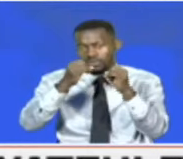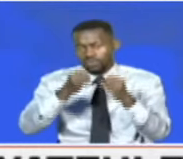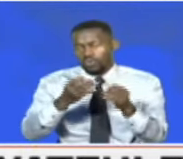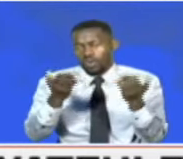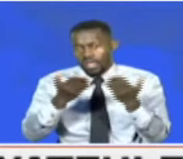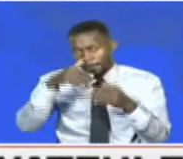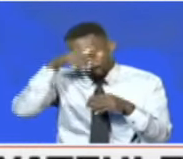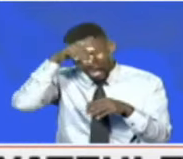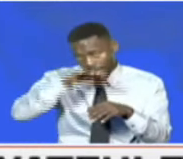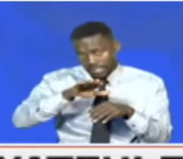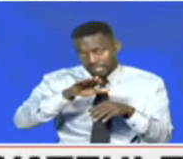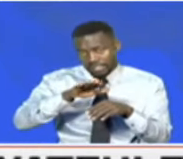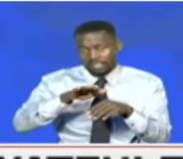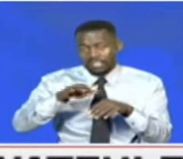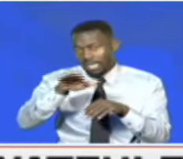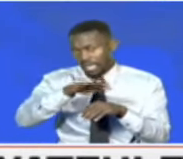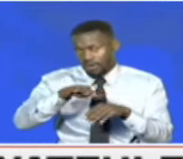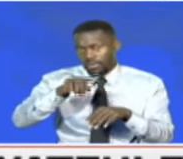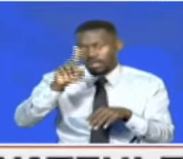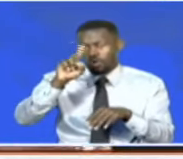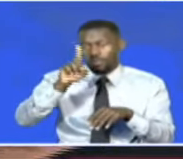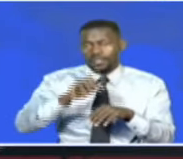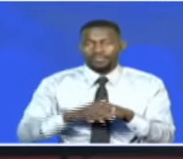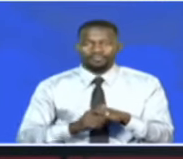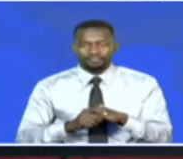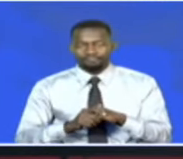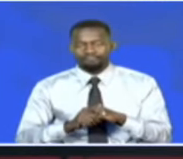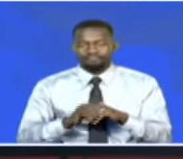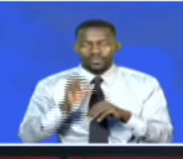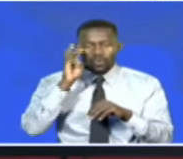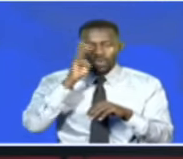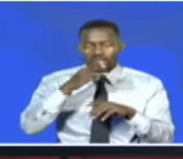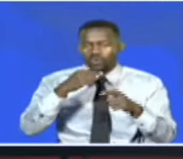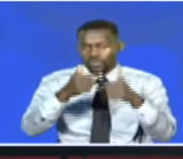majengo ya bunge Nairobi. Naam, na tutazidi kuangazia mchujo huo.